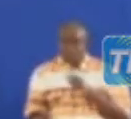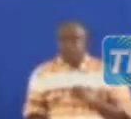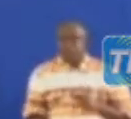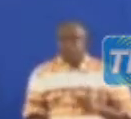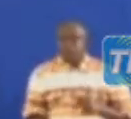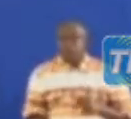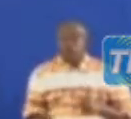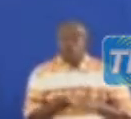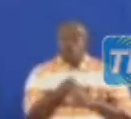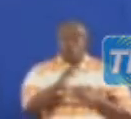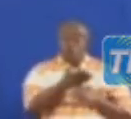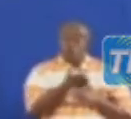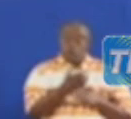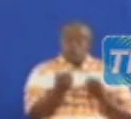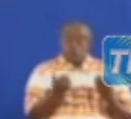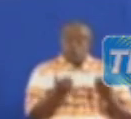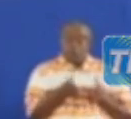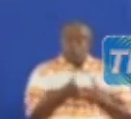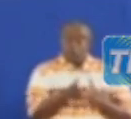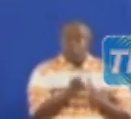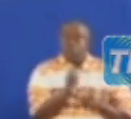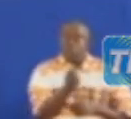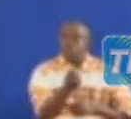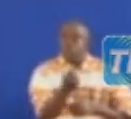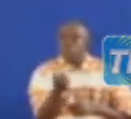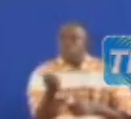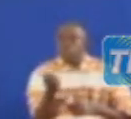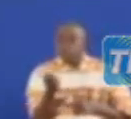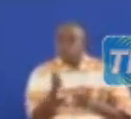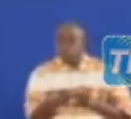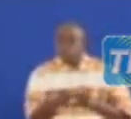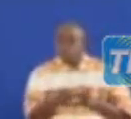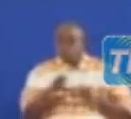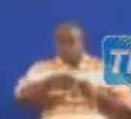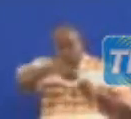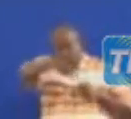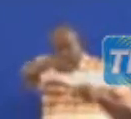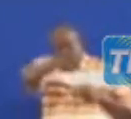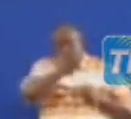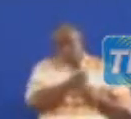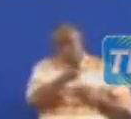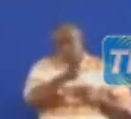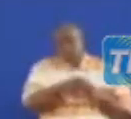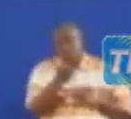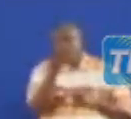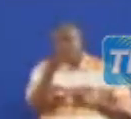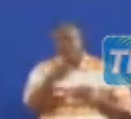14,826.35, ukarabati wa barabara za changarawe zenye urefu wa kilomita